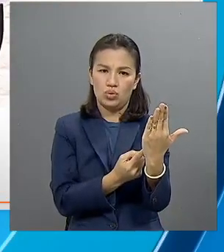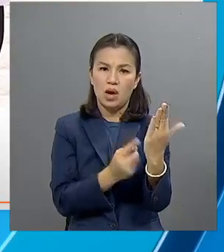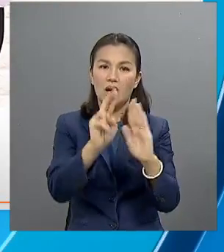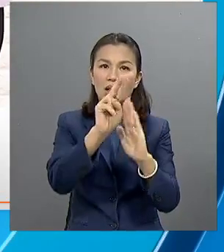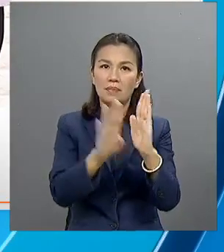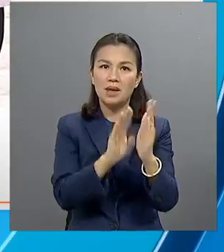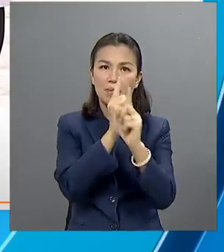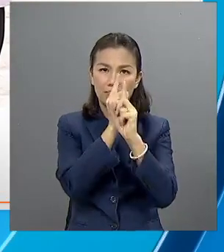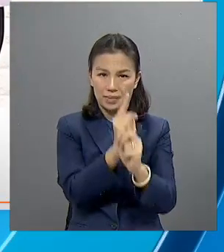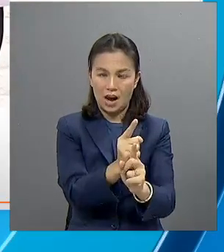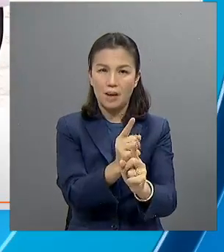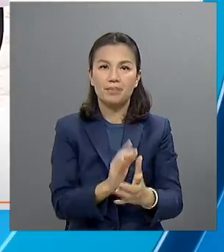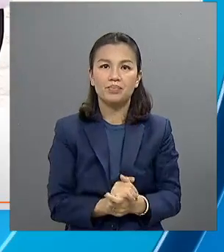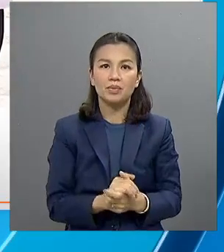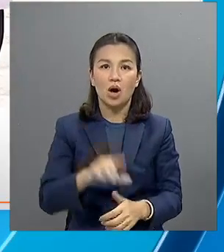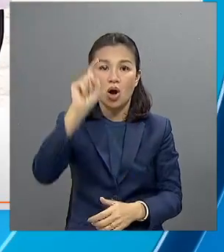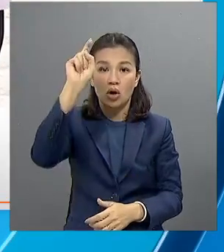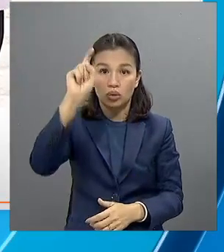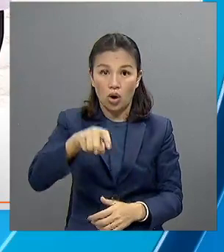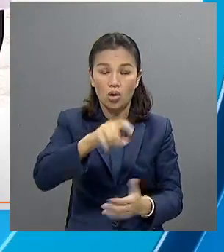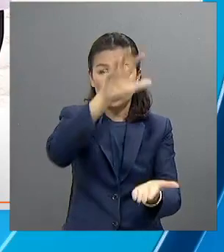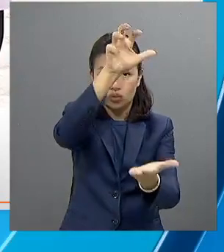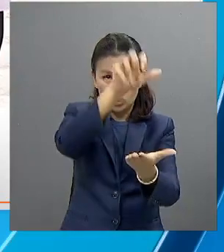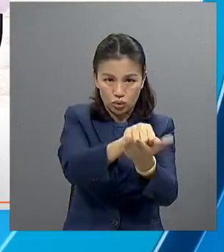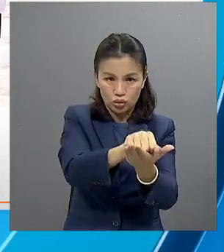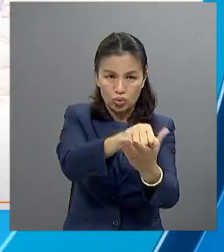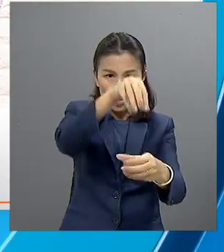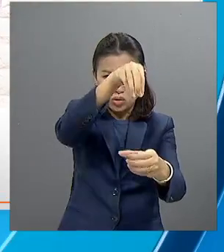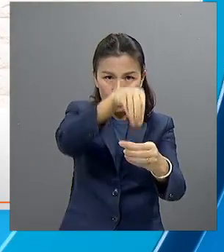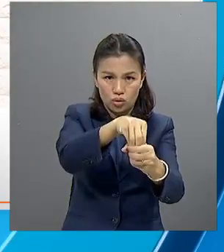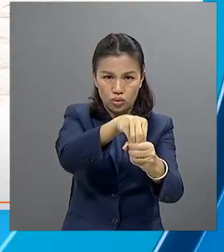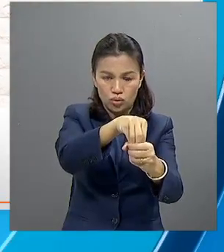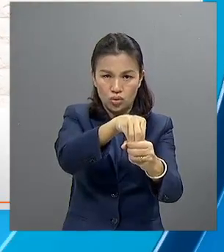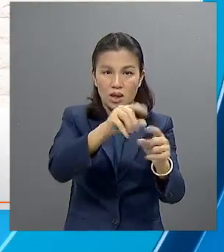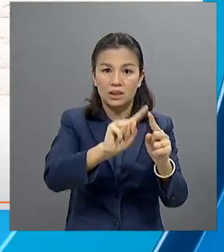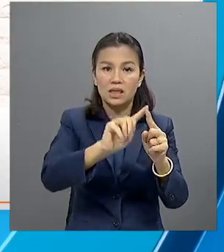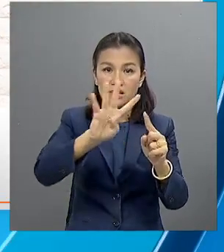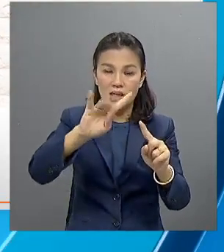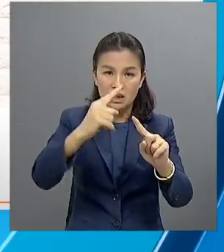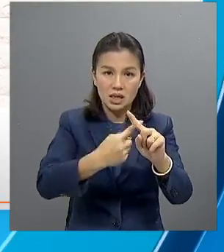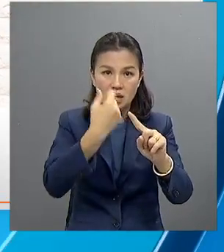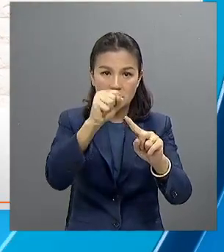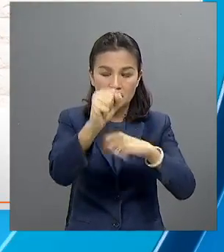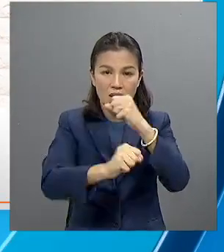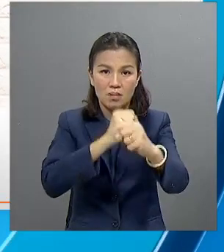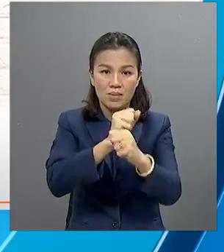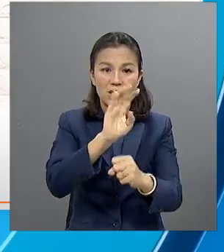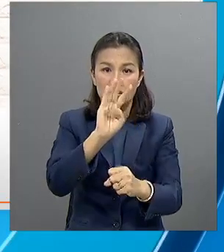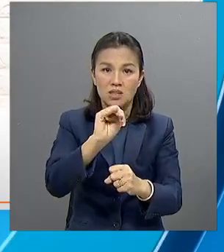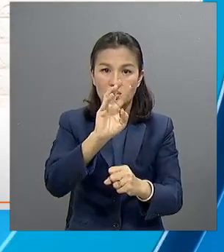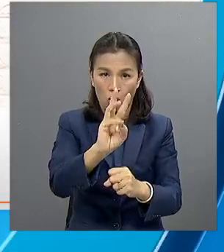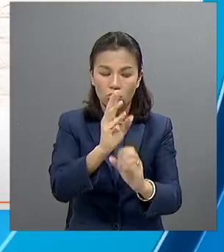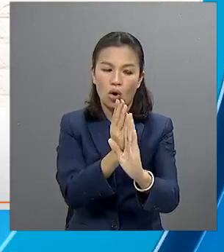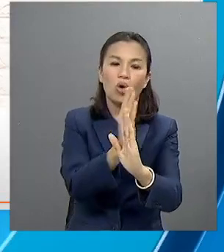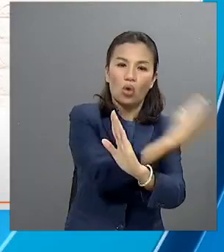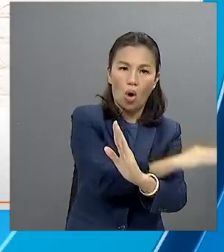ต้องเป็นผู้บุกรุกถือครองทำกินมาก่อน4ตุลา46 ค่ะได้ค่ะเรื่องนี้ทางธนารักษ์เนี่ยจะเข้าไปเป็นตัวกลาง